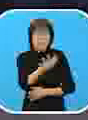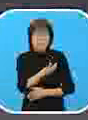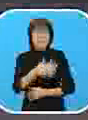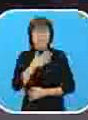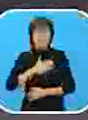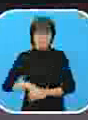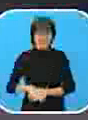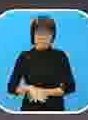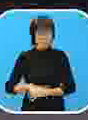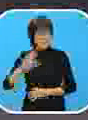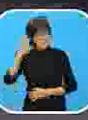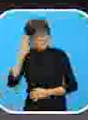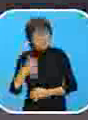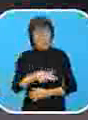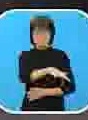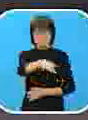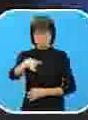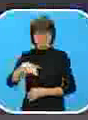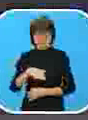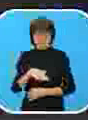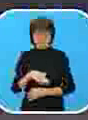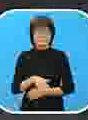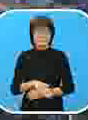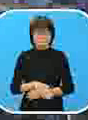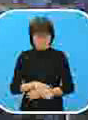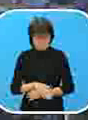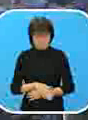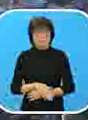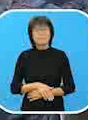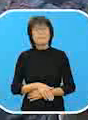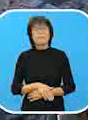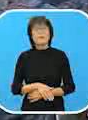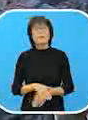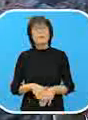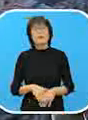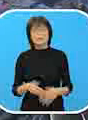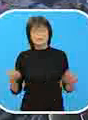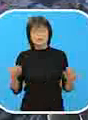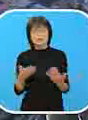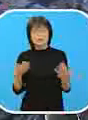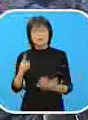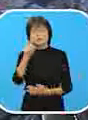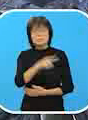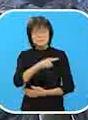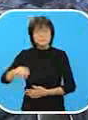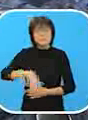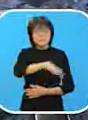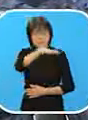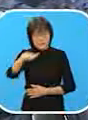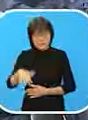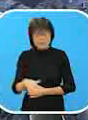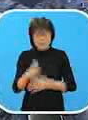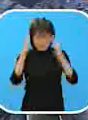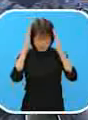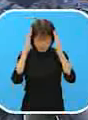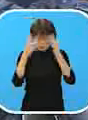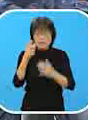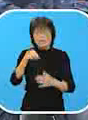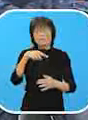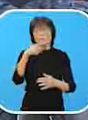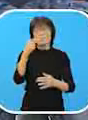る、すごいな皆さん。いやー、井川さん、職人さんのこだわりのものづくりがこ